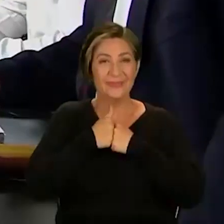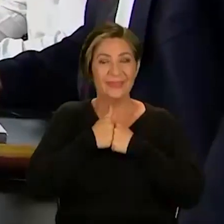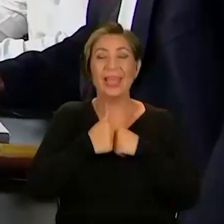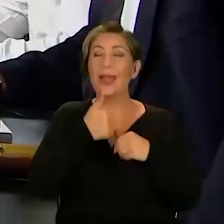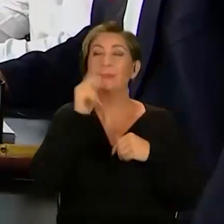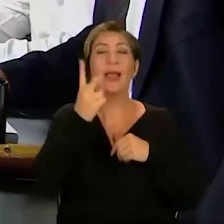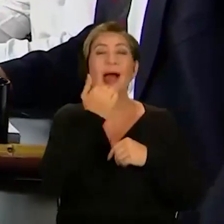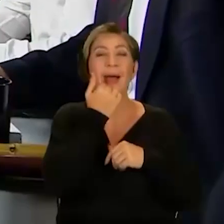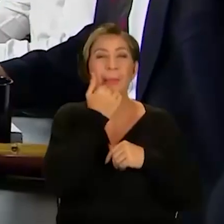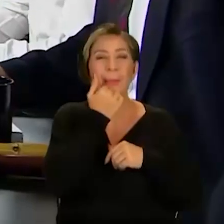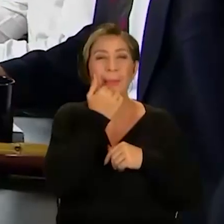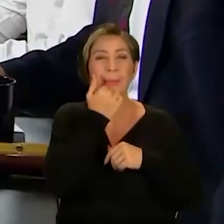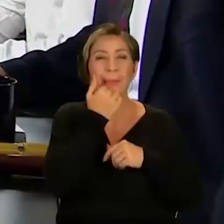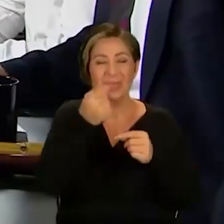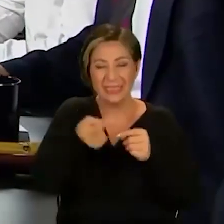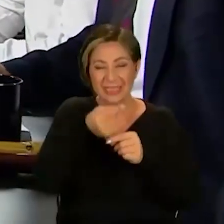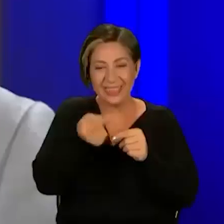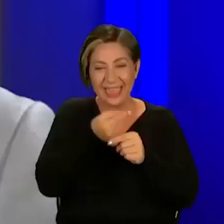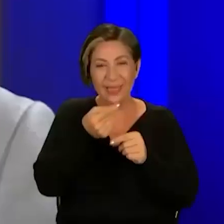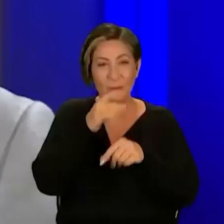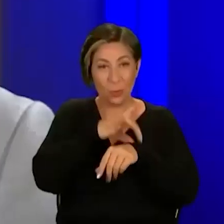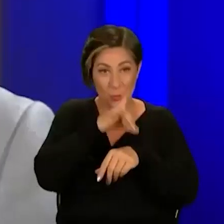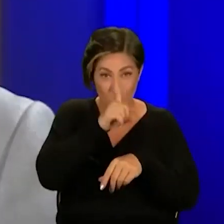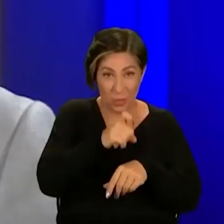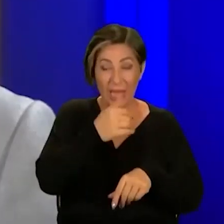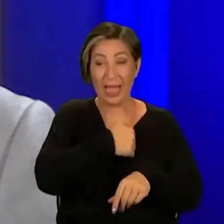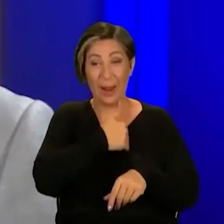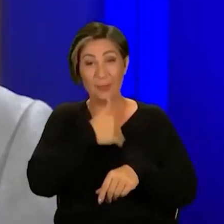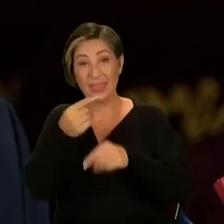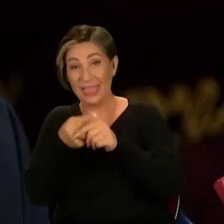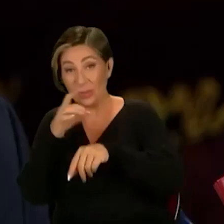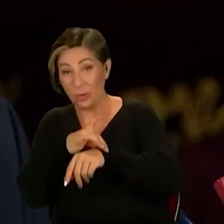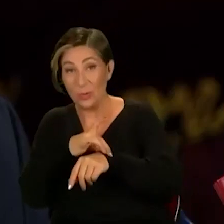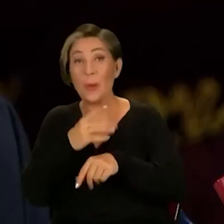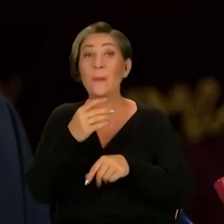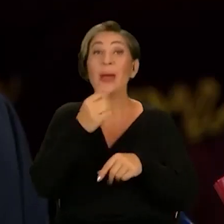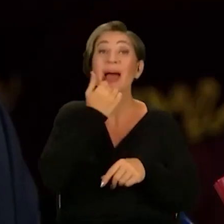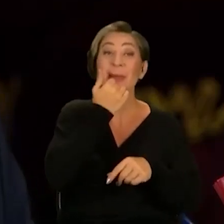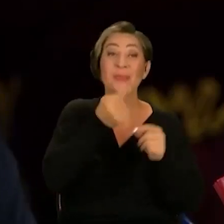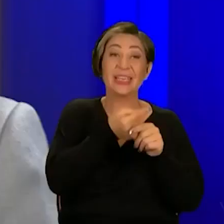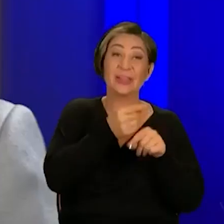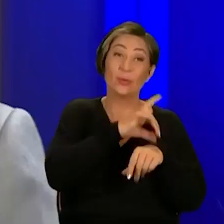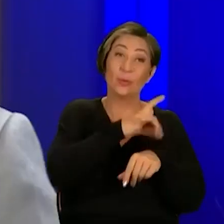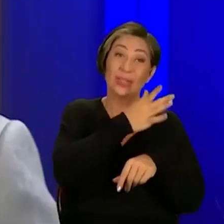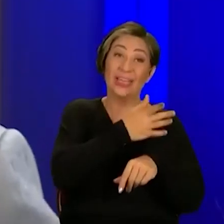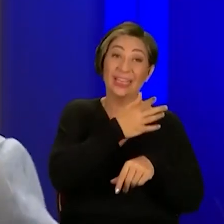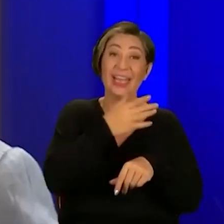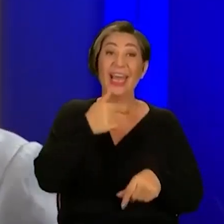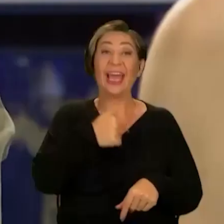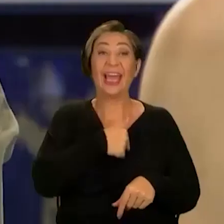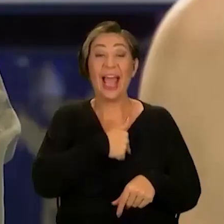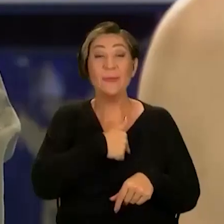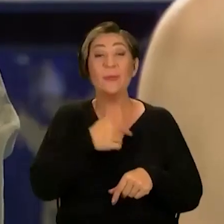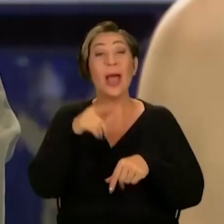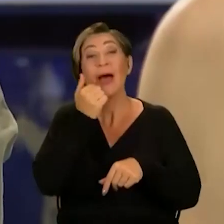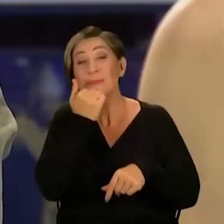penis diken doktor mu, kalp diken doktor mu dersen penis diken doktor. Yani kalbim mi penisim